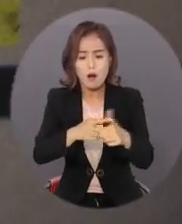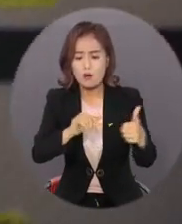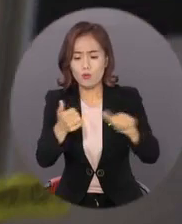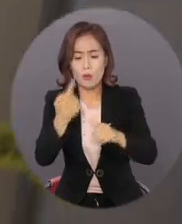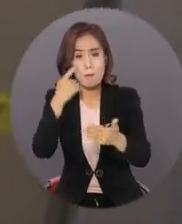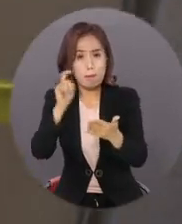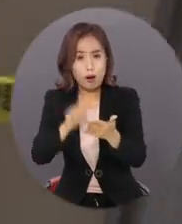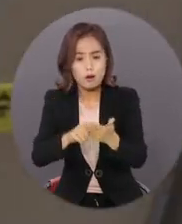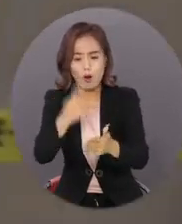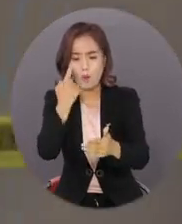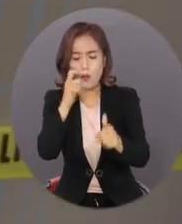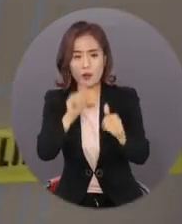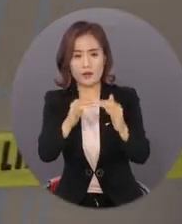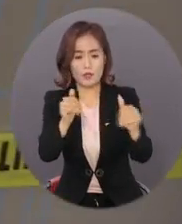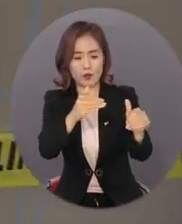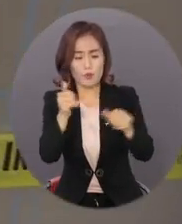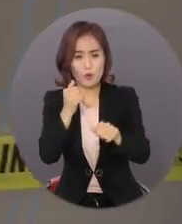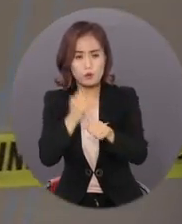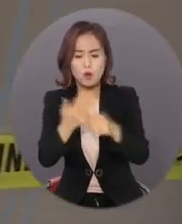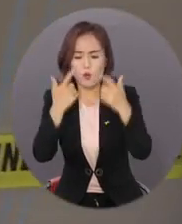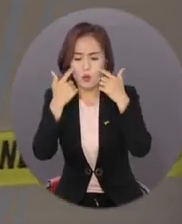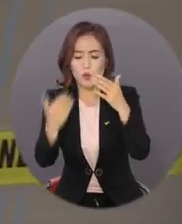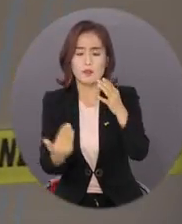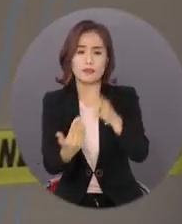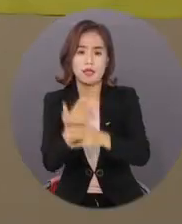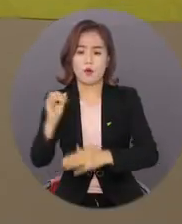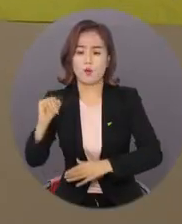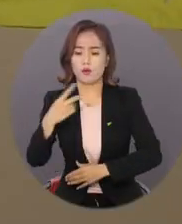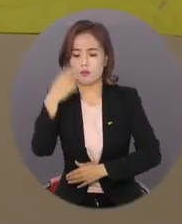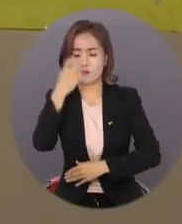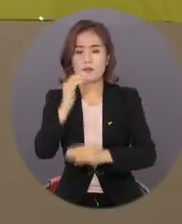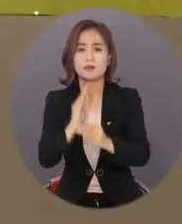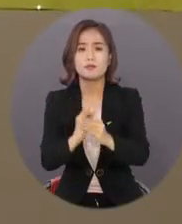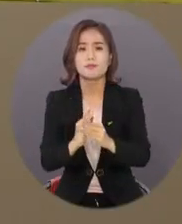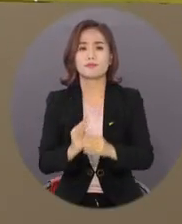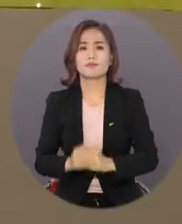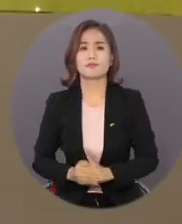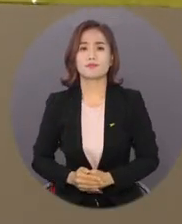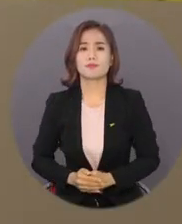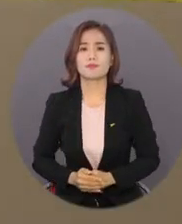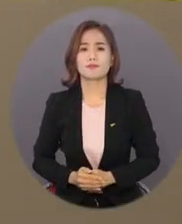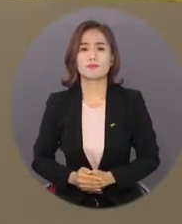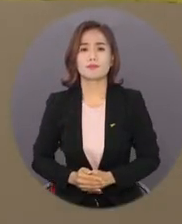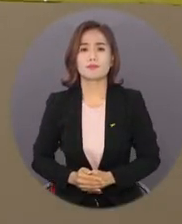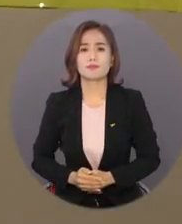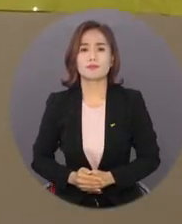것으로 보고 목격자 등을 상대로 정확한 사건 경위를 조사하고 있습니다.